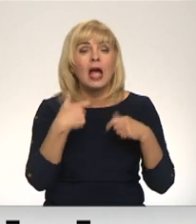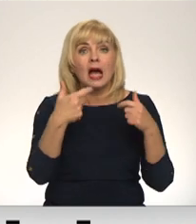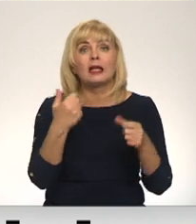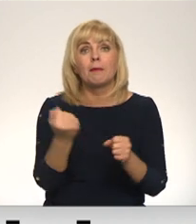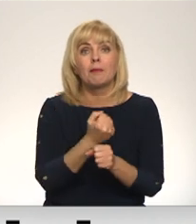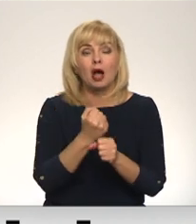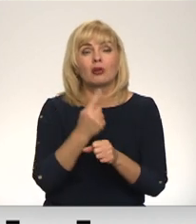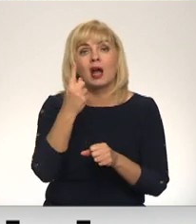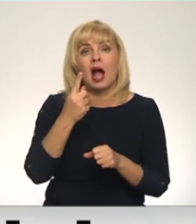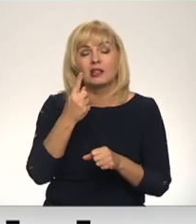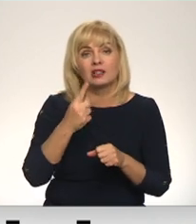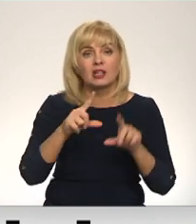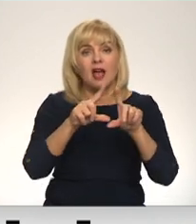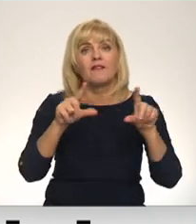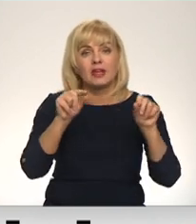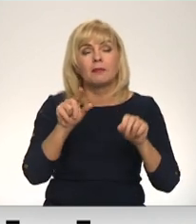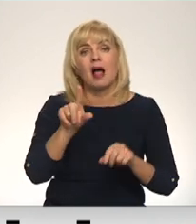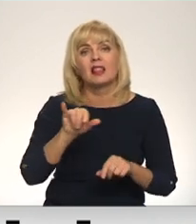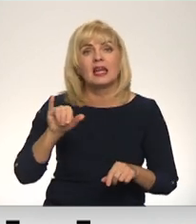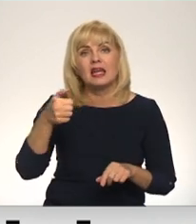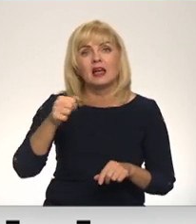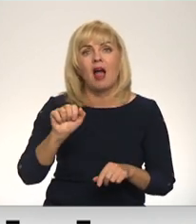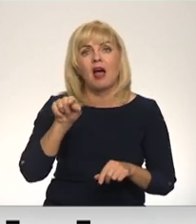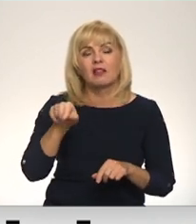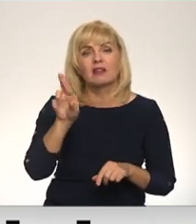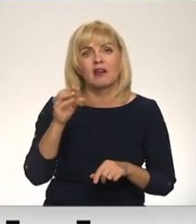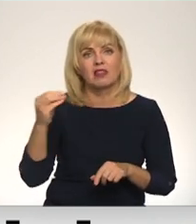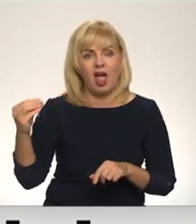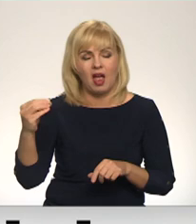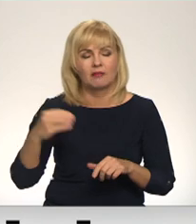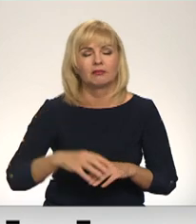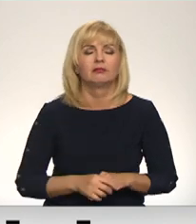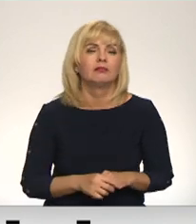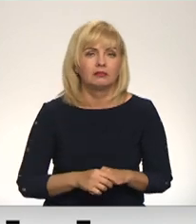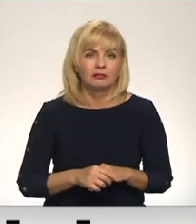tikai kāds uzņēmums Līgatnē. Sandra Leitāne, Andris Pāns, RTV.